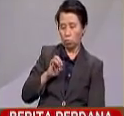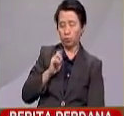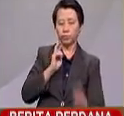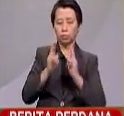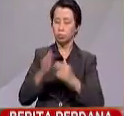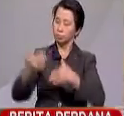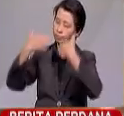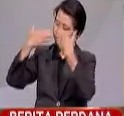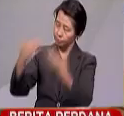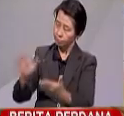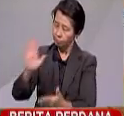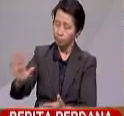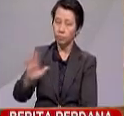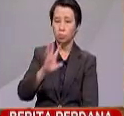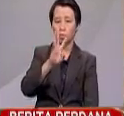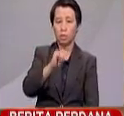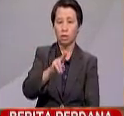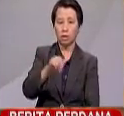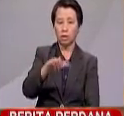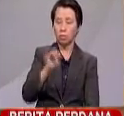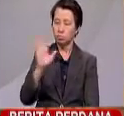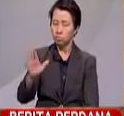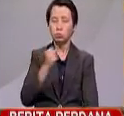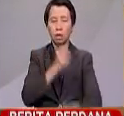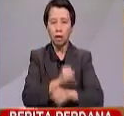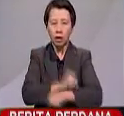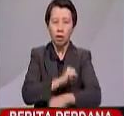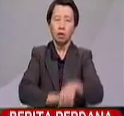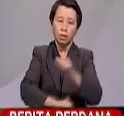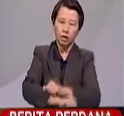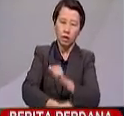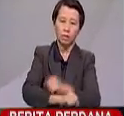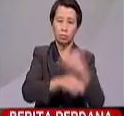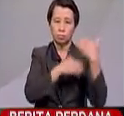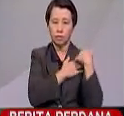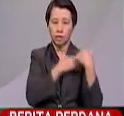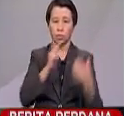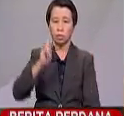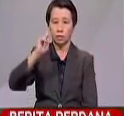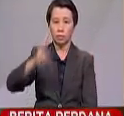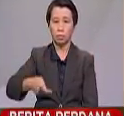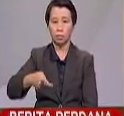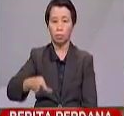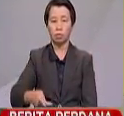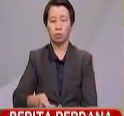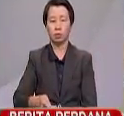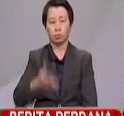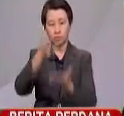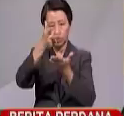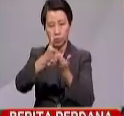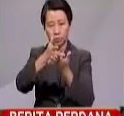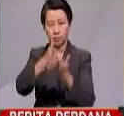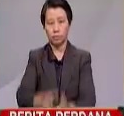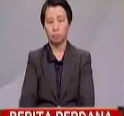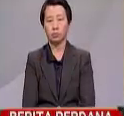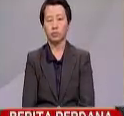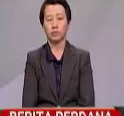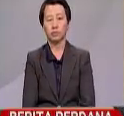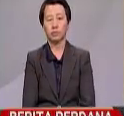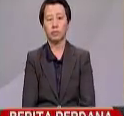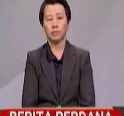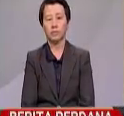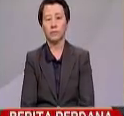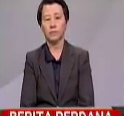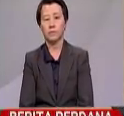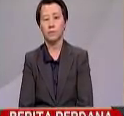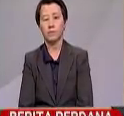merakamkan penghargaan kepada Abdul Muiz atas khidmat bakti beliau ketika memegang jawatan Ketua Pengarah Penyiaran.